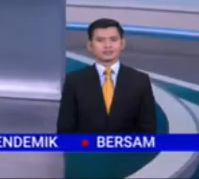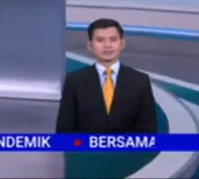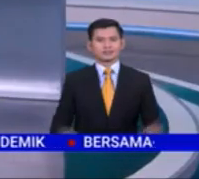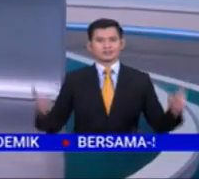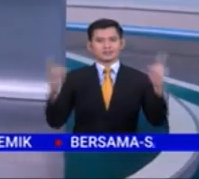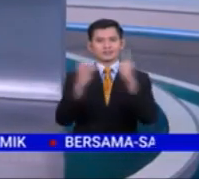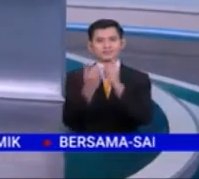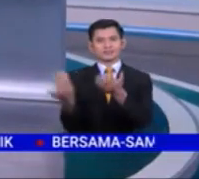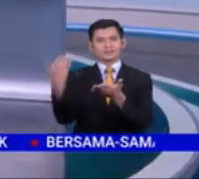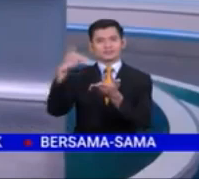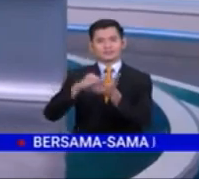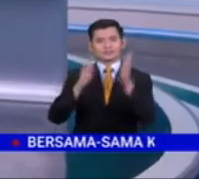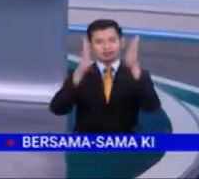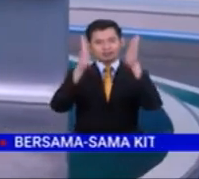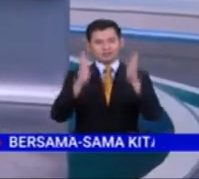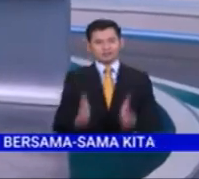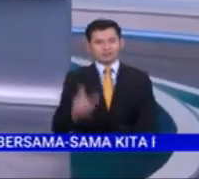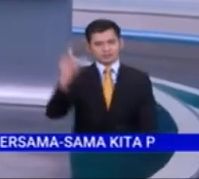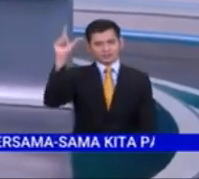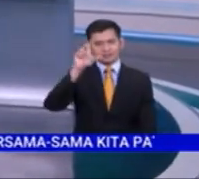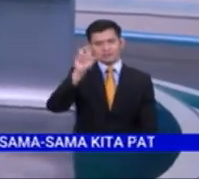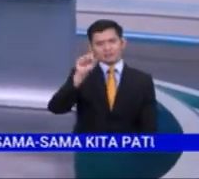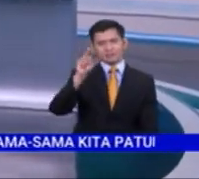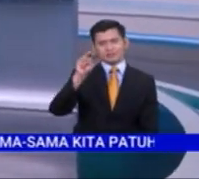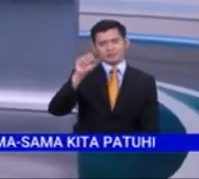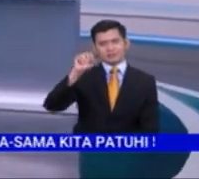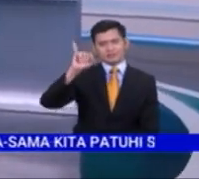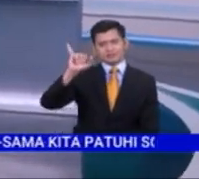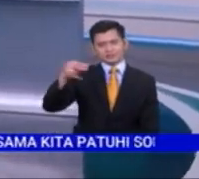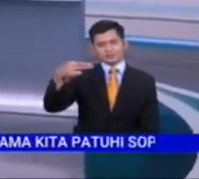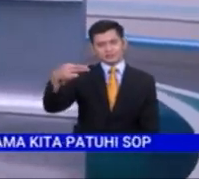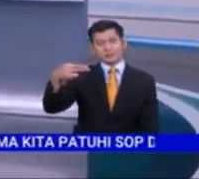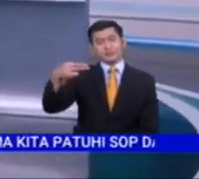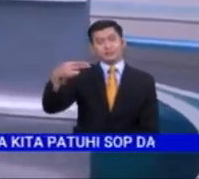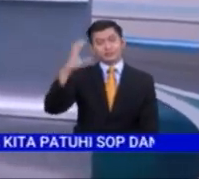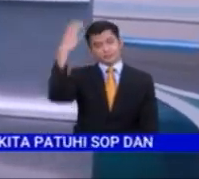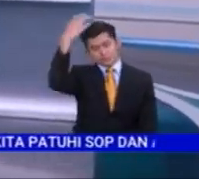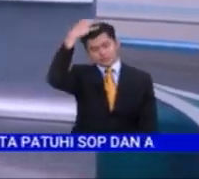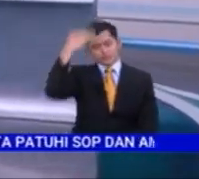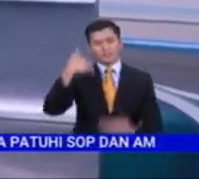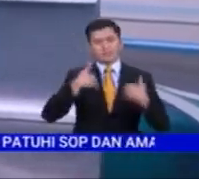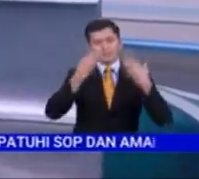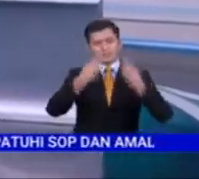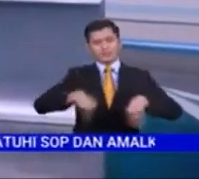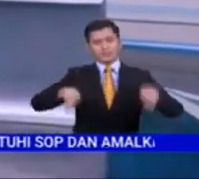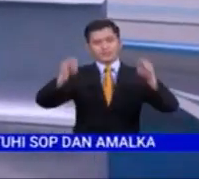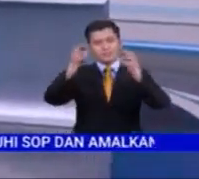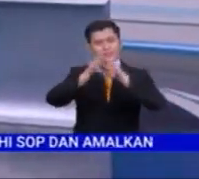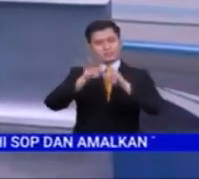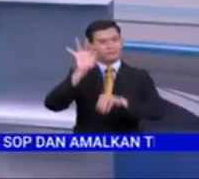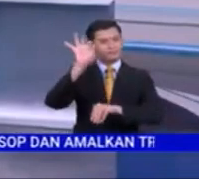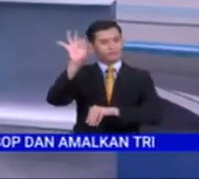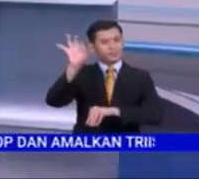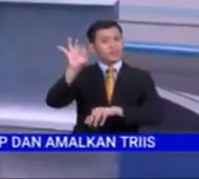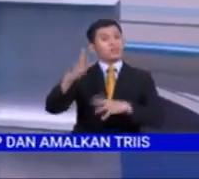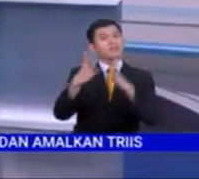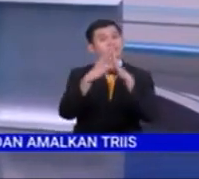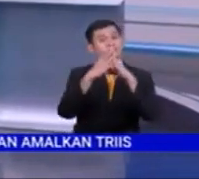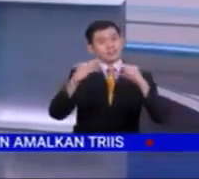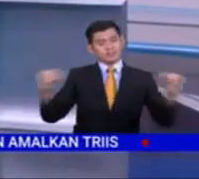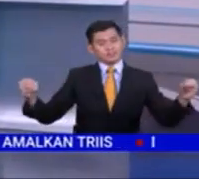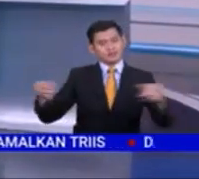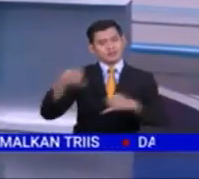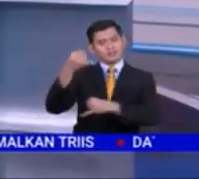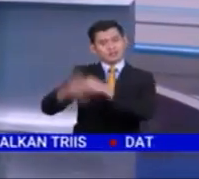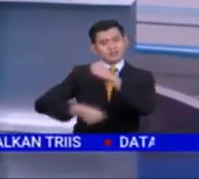Bersua kembali. Umat Islam sekitar Semenyih, Selangor bakal memiliki sebuah masjid serba lengkap yang dijadualkan siap hujung tahun depan.